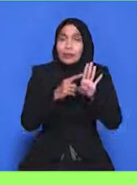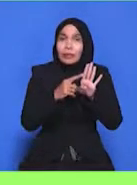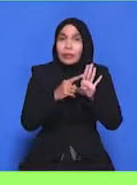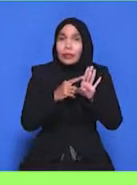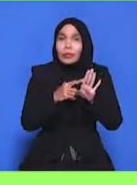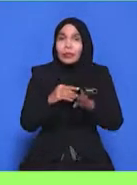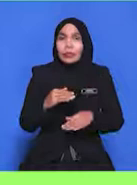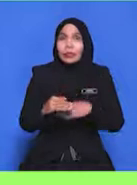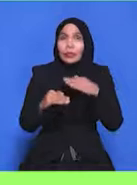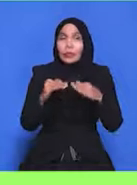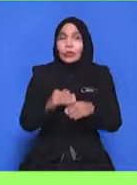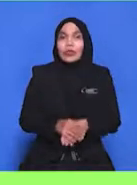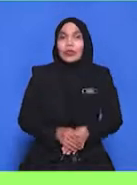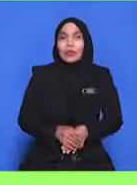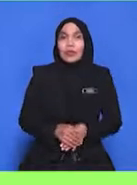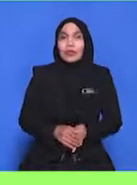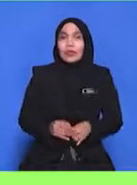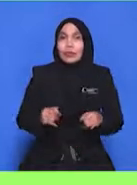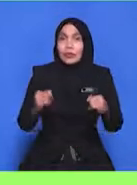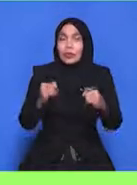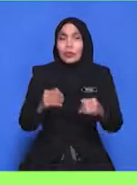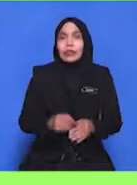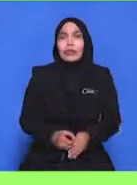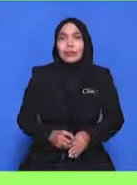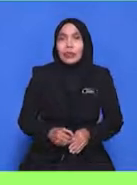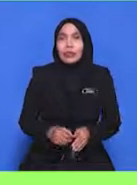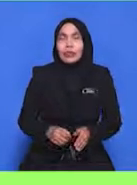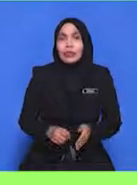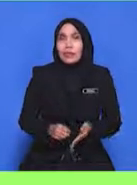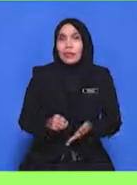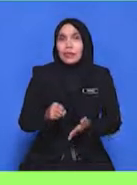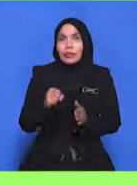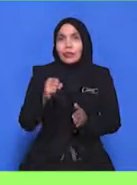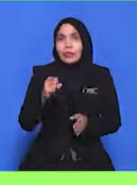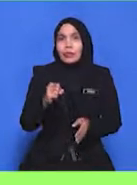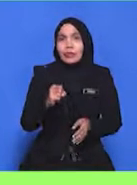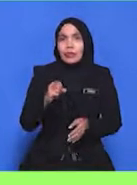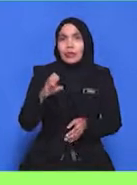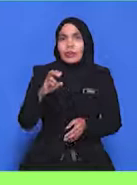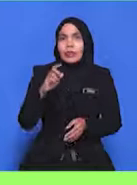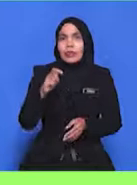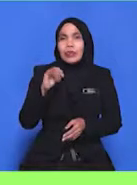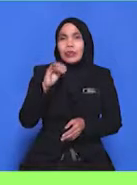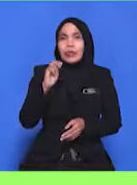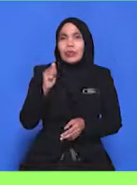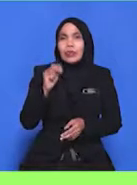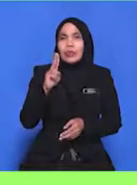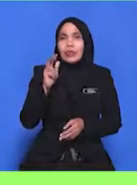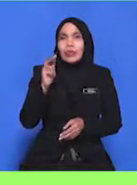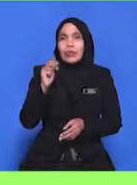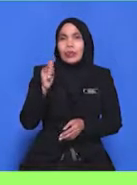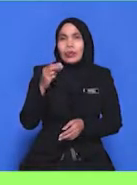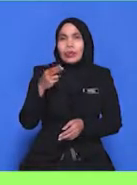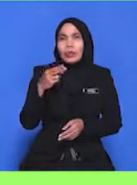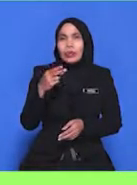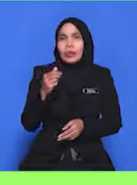Setiausaha, Dewan Ar-Rasail, Jabatan Cukai dan Jabatan Urusan Awam.